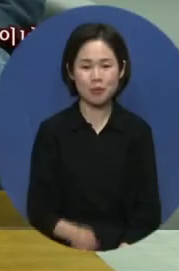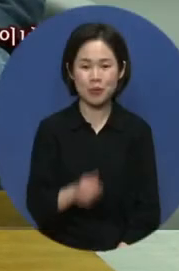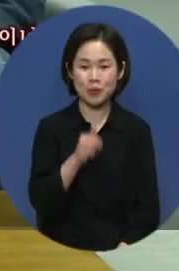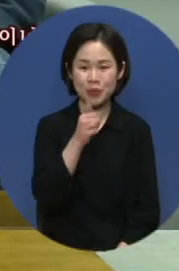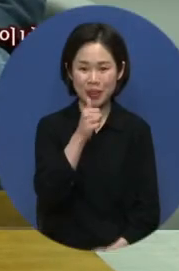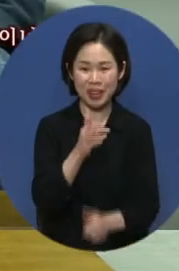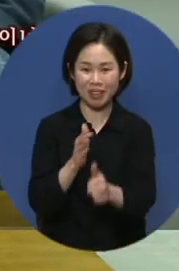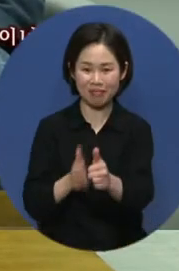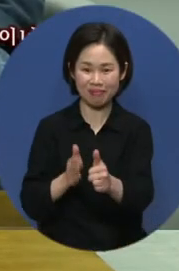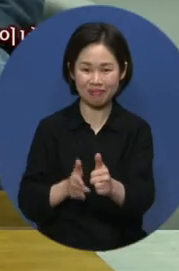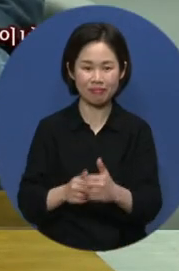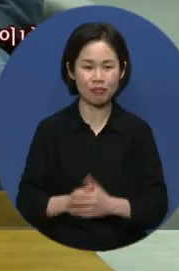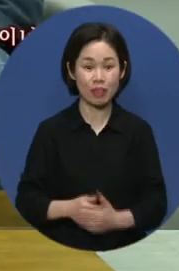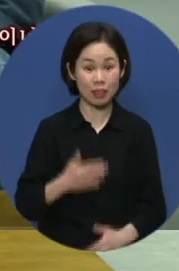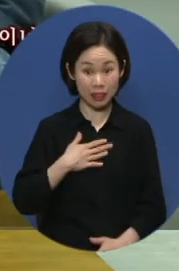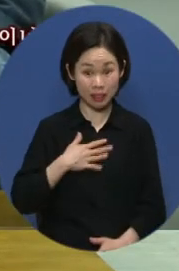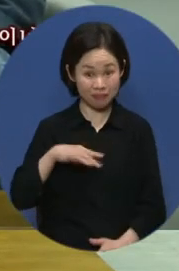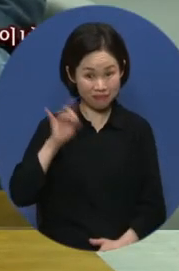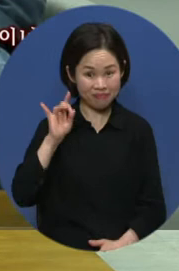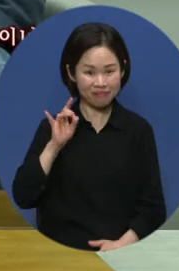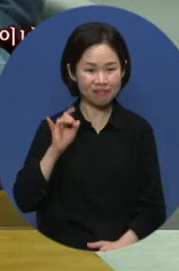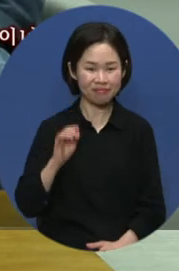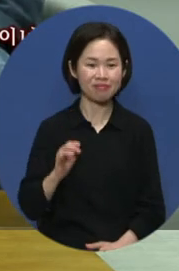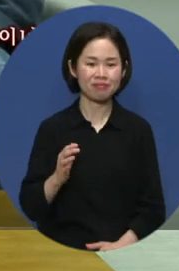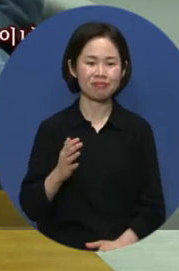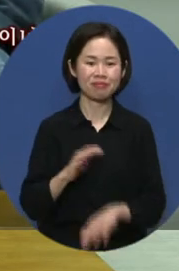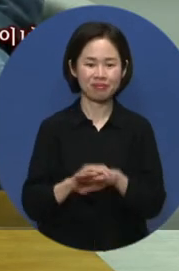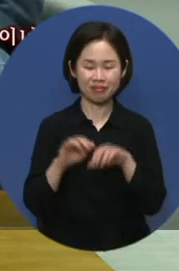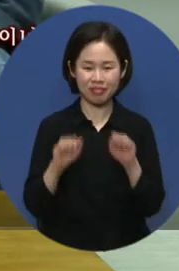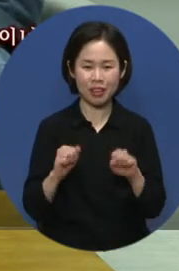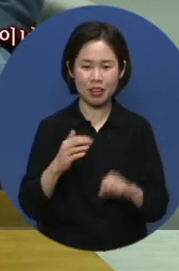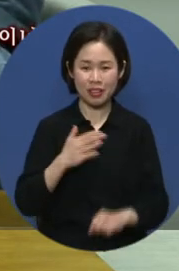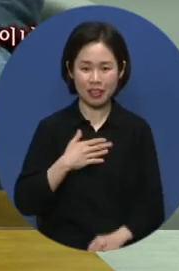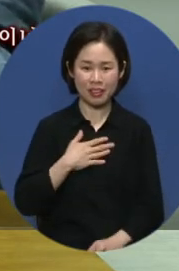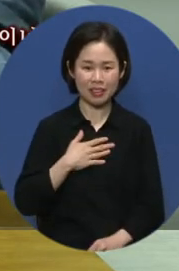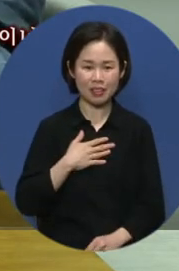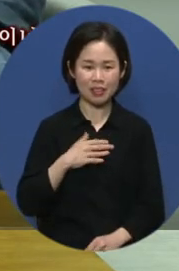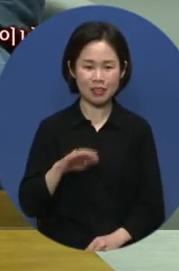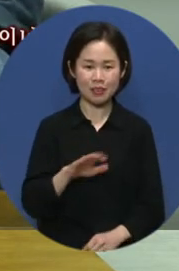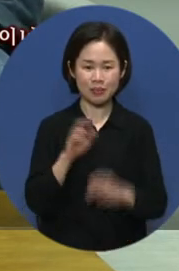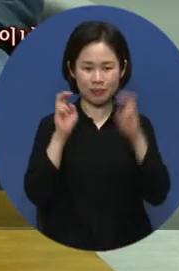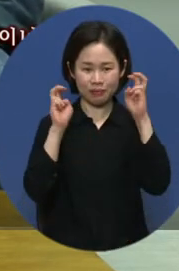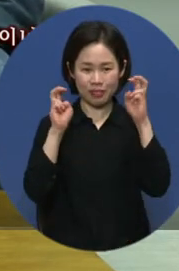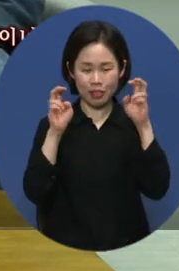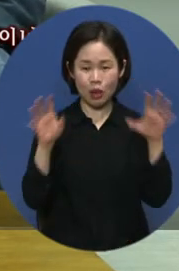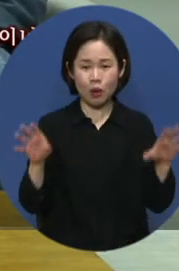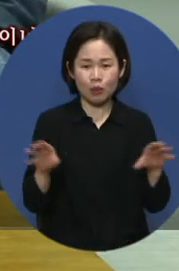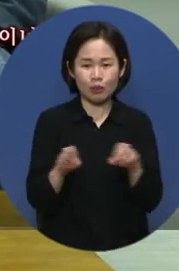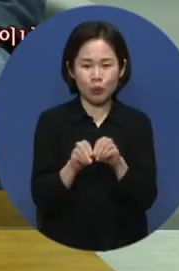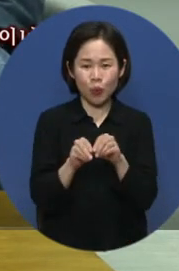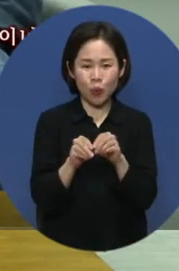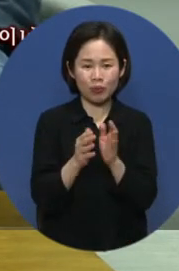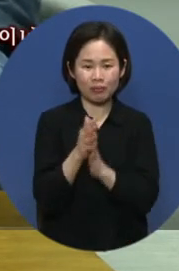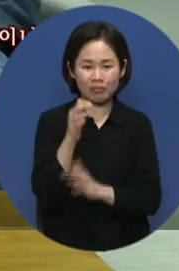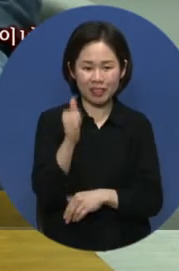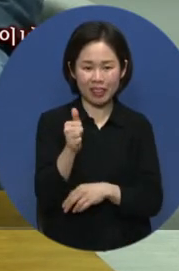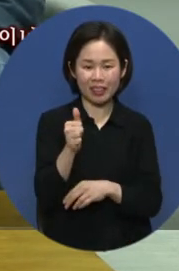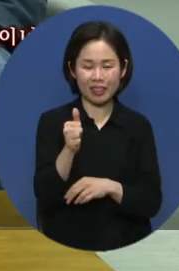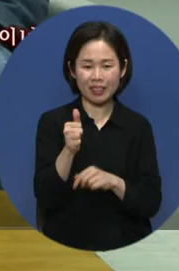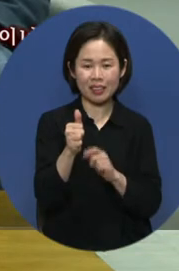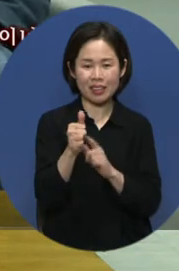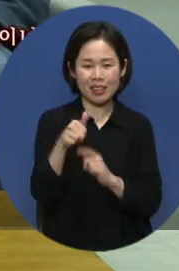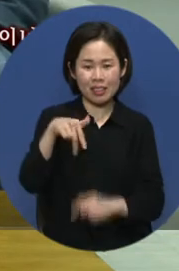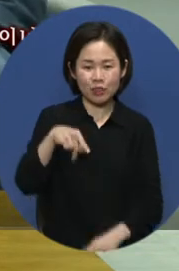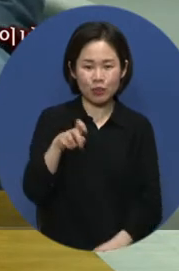좀 부탁드립니다. 저부터 할까요? 네. 네, 안녕하세요. 저는 소소한 소통의 총괄 본부장을 맡고